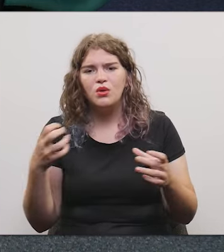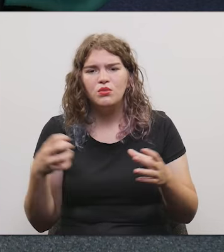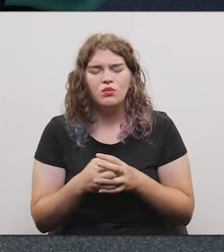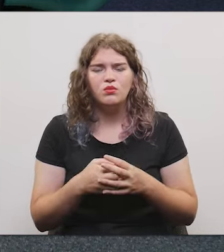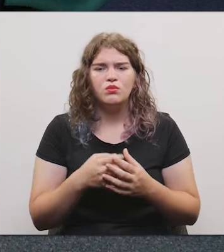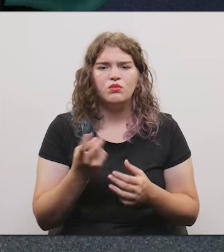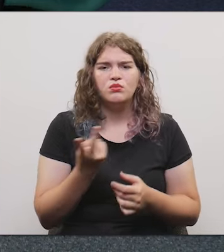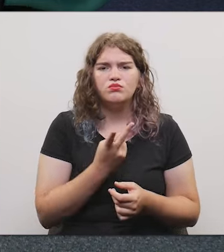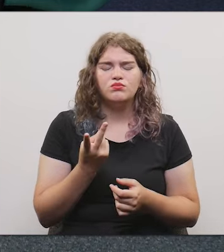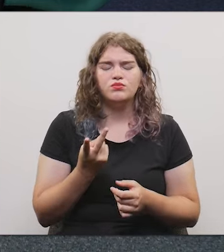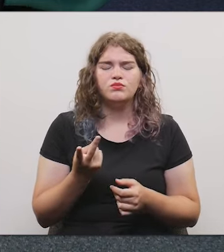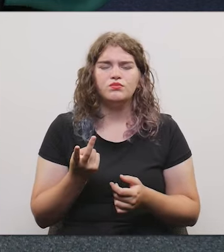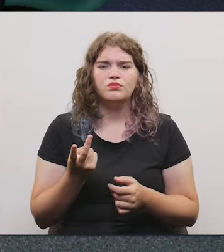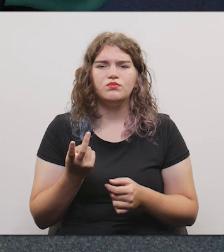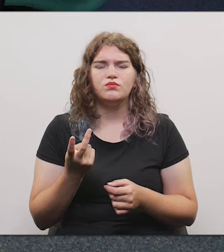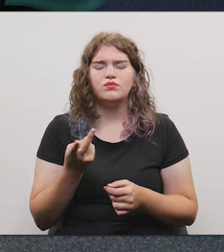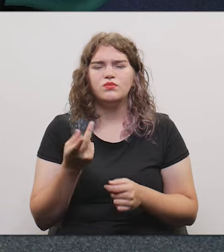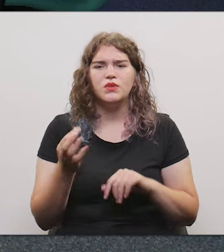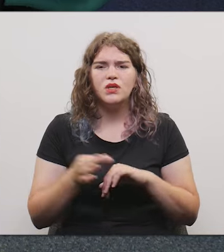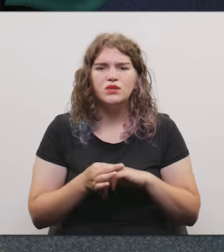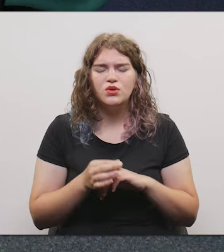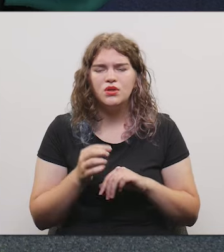mergeam împreună cu el.